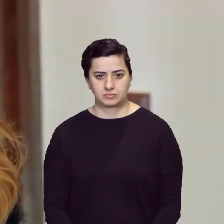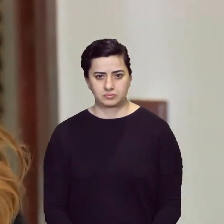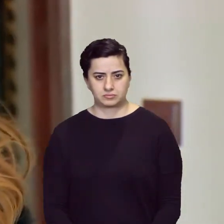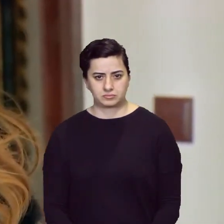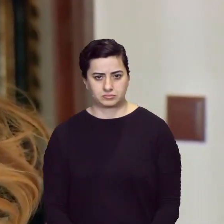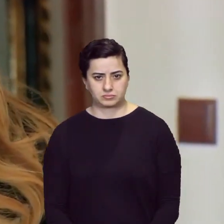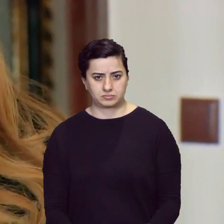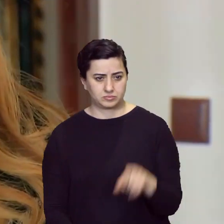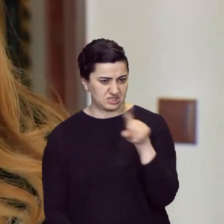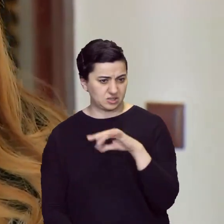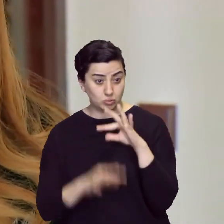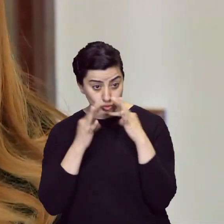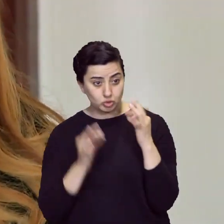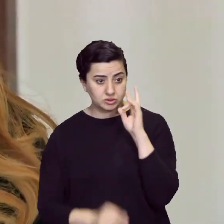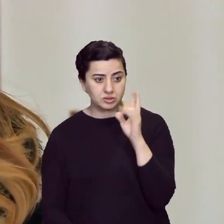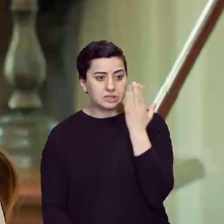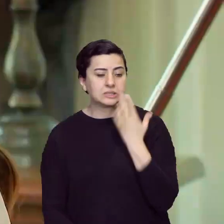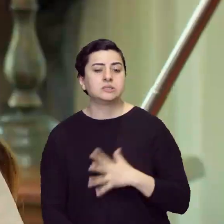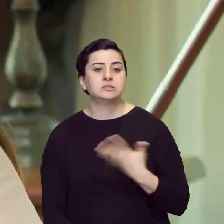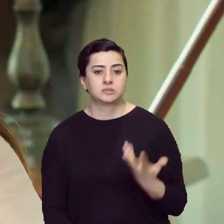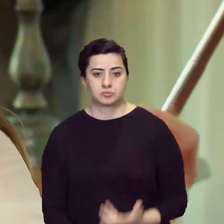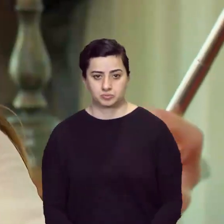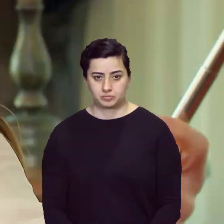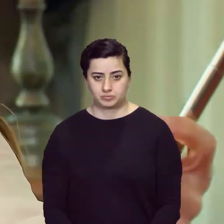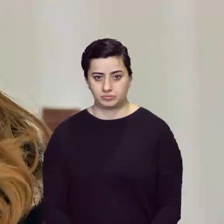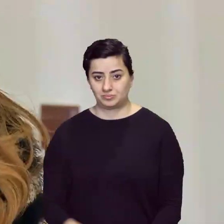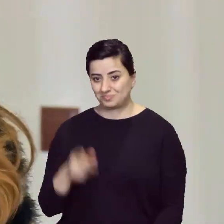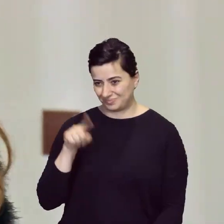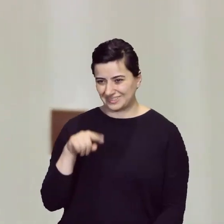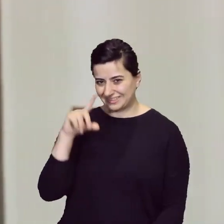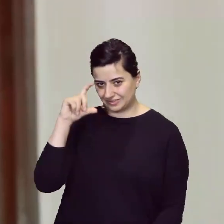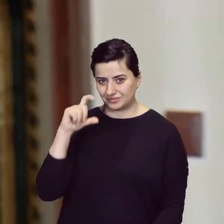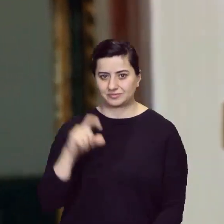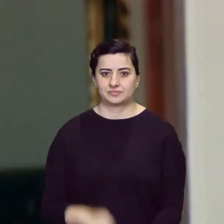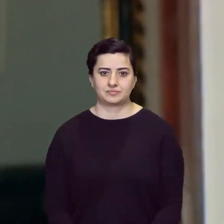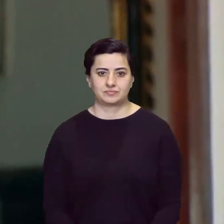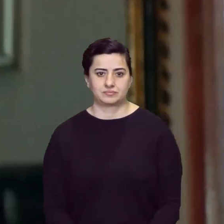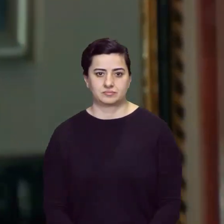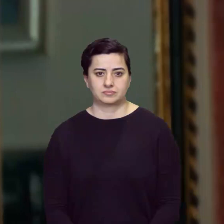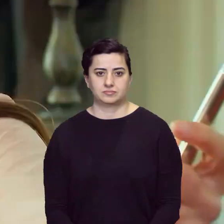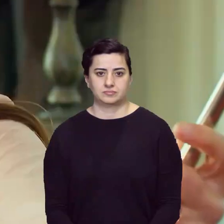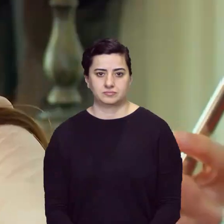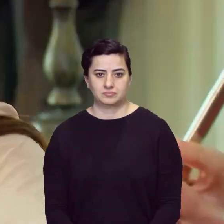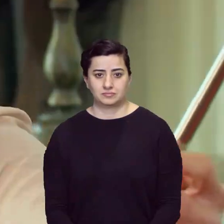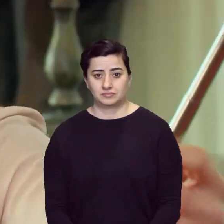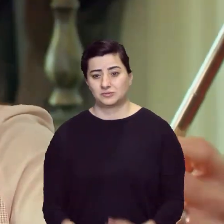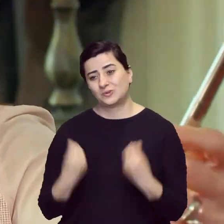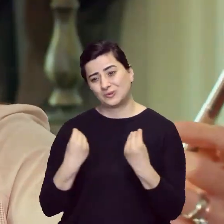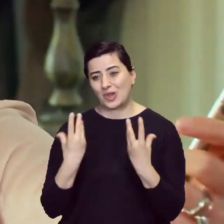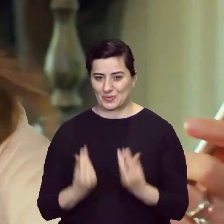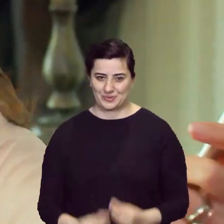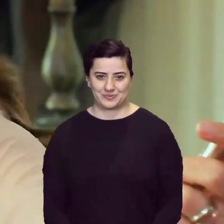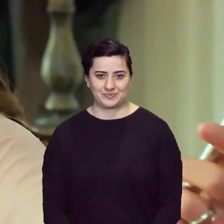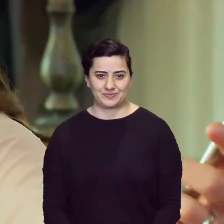Sizin mutluluğunuzu izleyecek değilim. Bir tane daha. Alev çıkıyor. Ya çok güzel